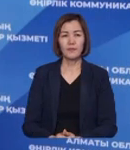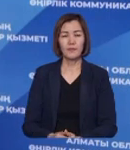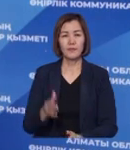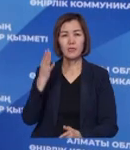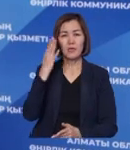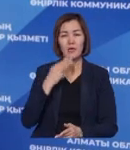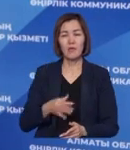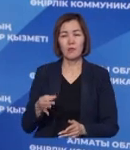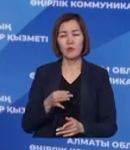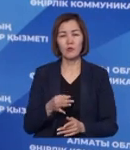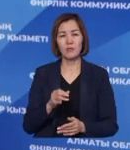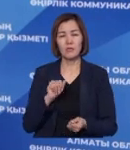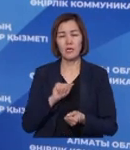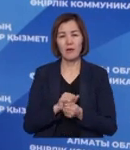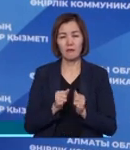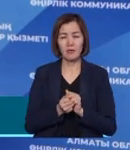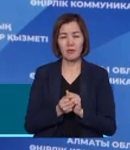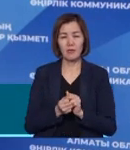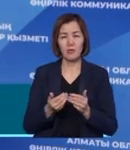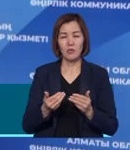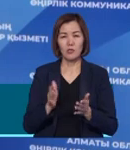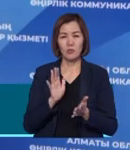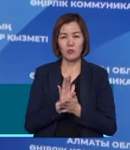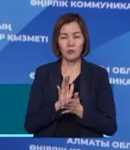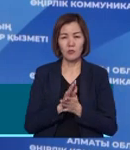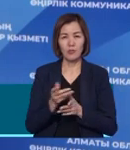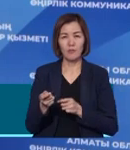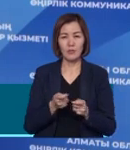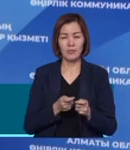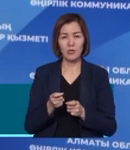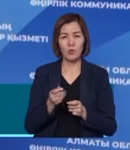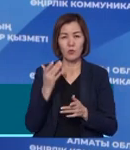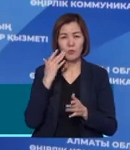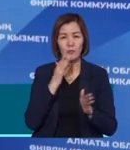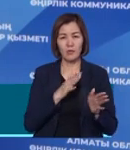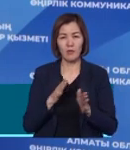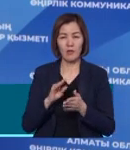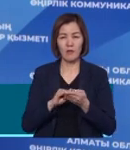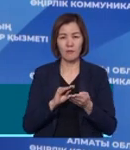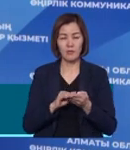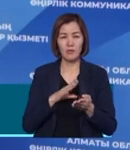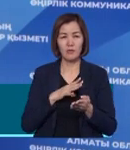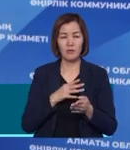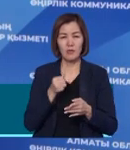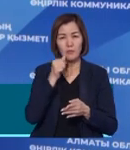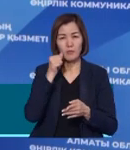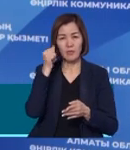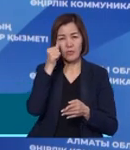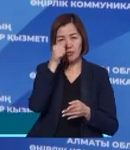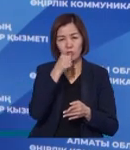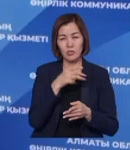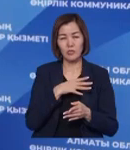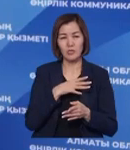Алматы облысы аумағында қатты тұрмыстық қалдықтарды басқару деңгейі қазір бір қалыпты деңгейде десек болады. Яғни былтырғы жылы